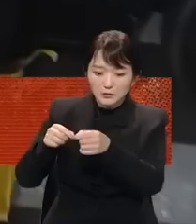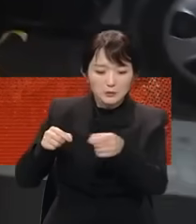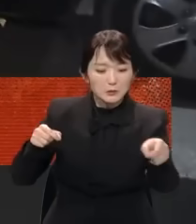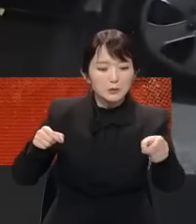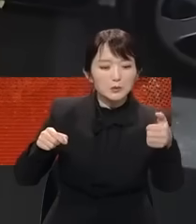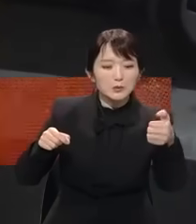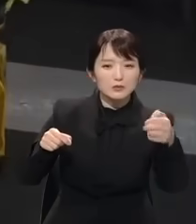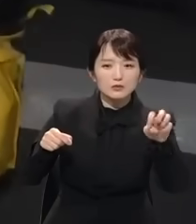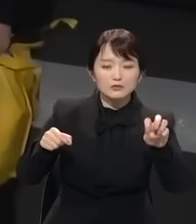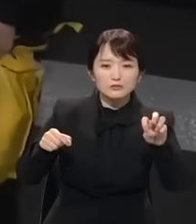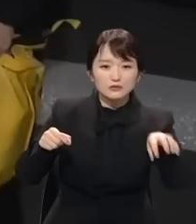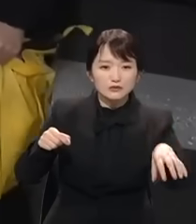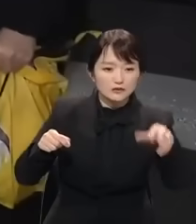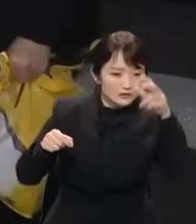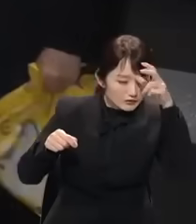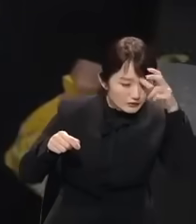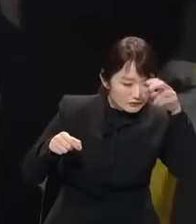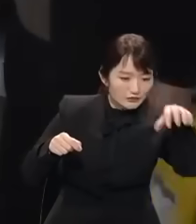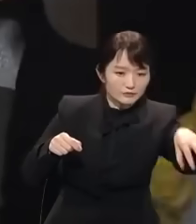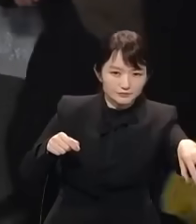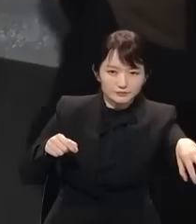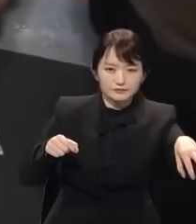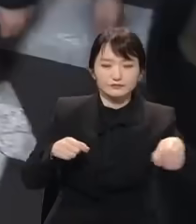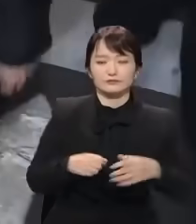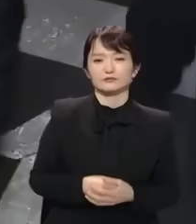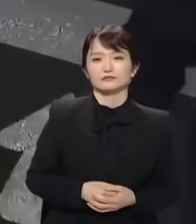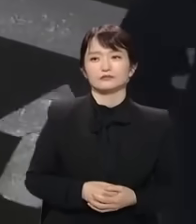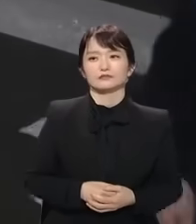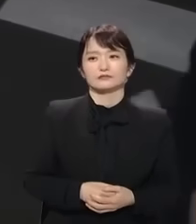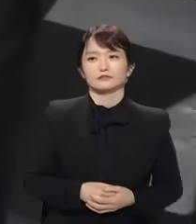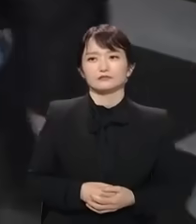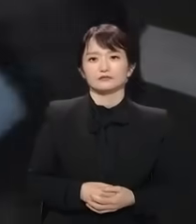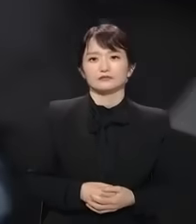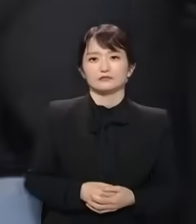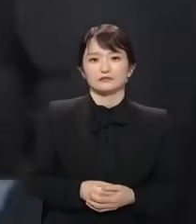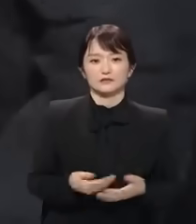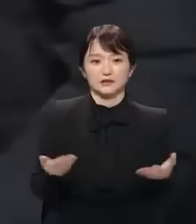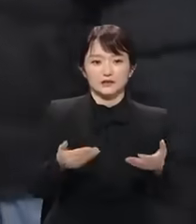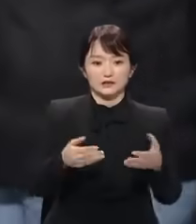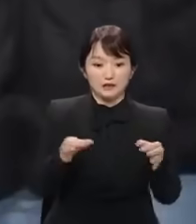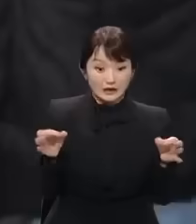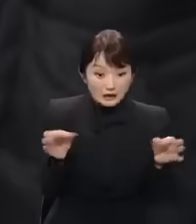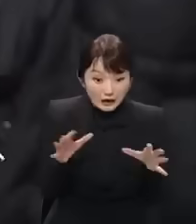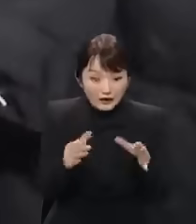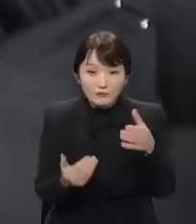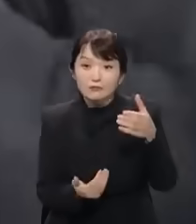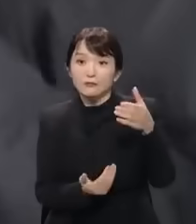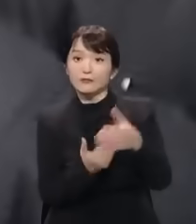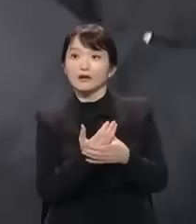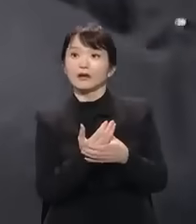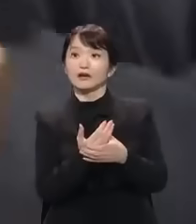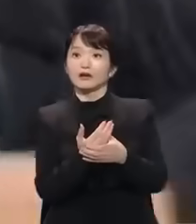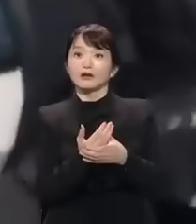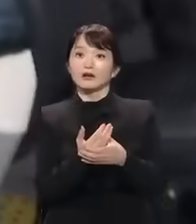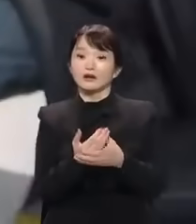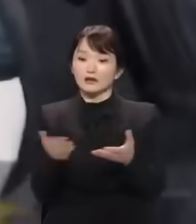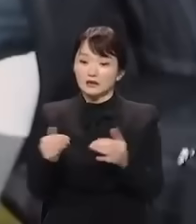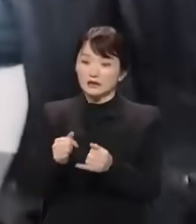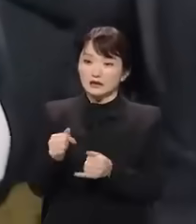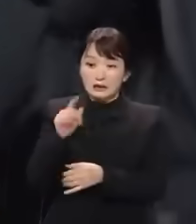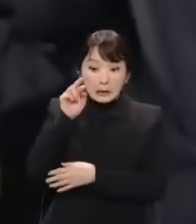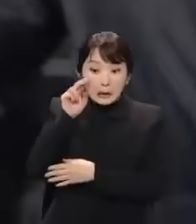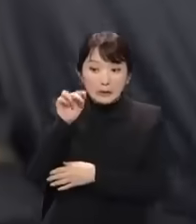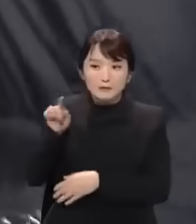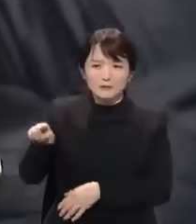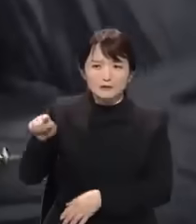가량 떨어진 곳에 경찰 치한 센터가 있었습니다 하지만이 일이 워낙 순식간에 벌어진 바람에 직원들이 비상벨도 못 누른 것으로